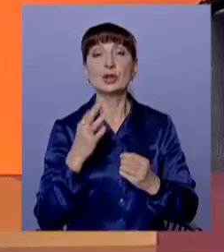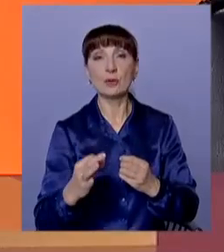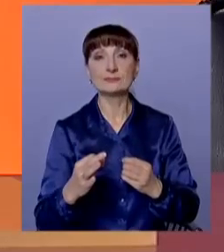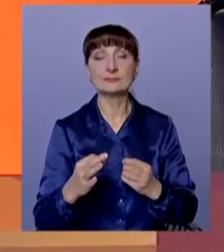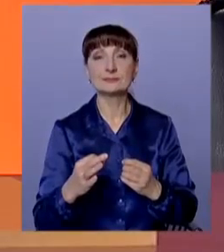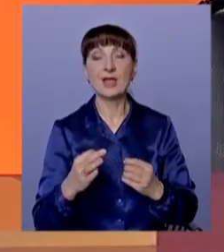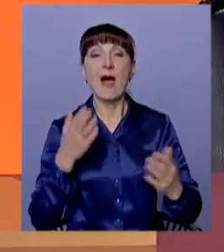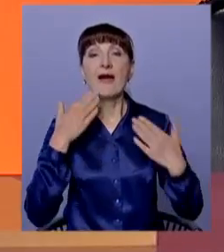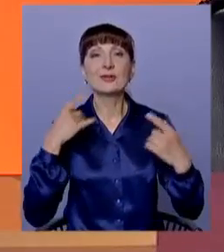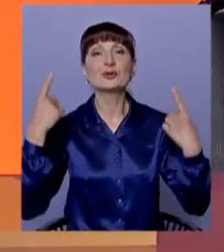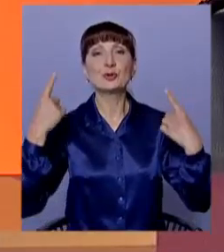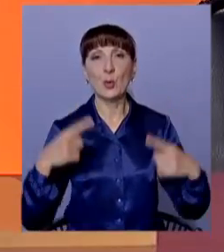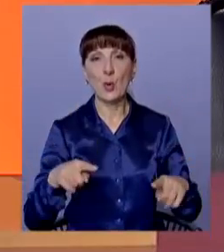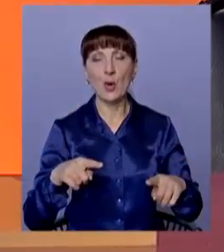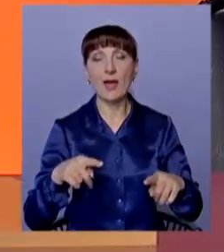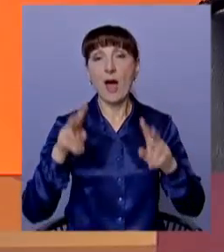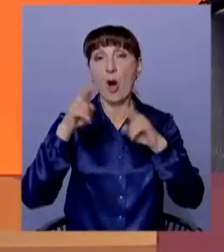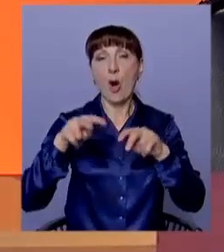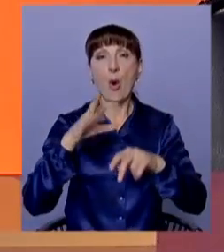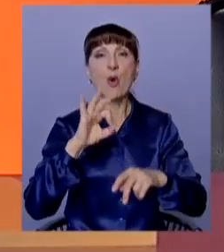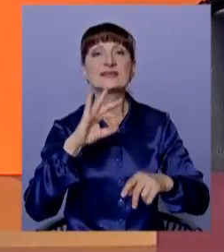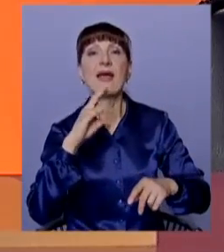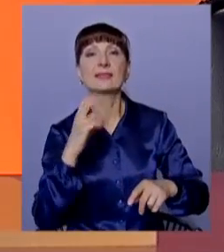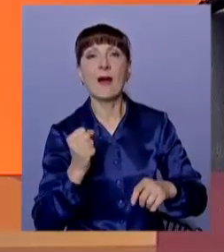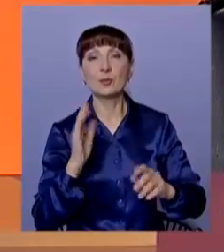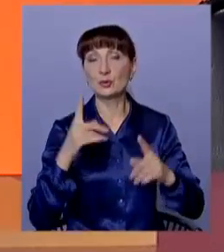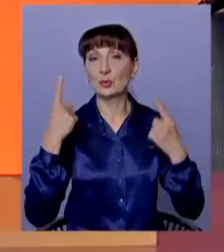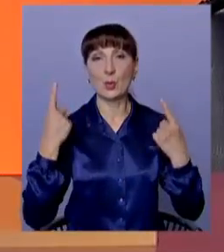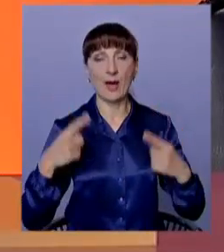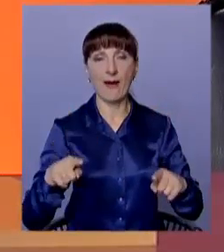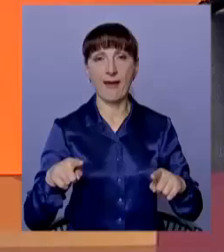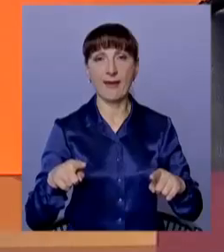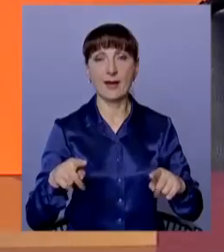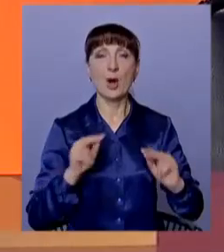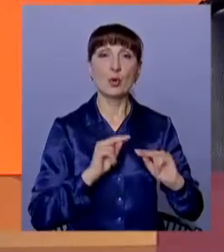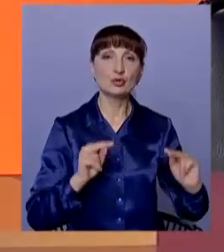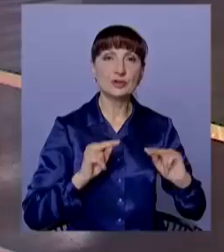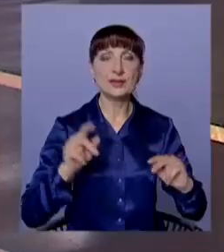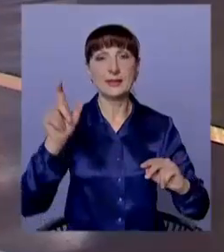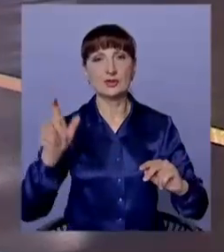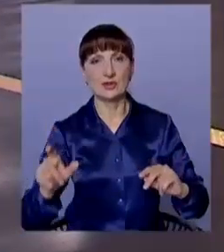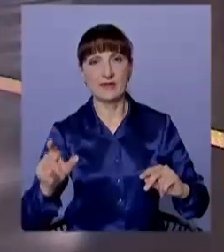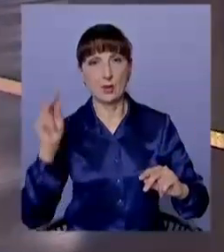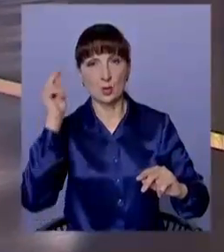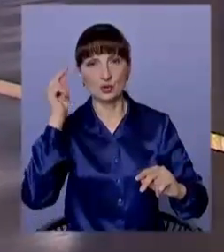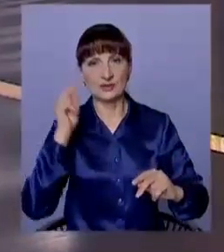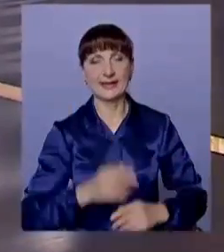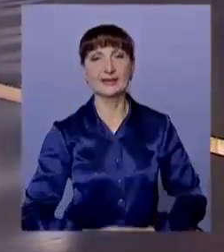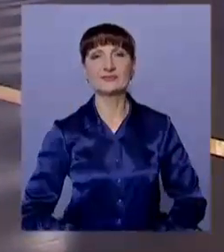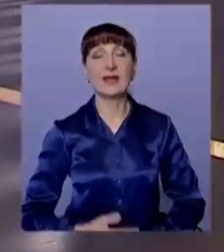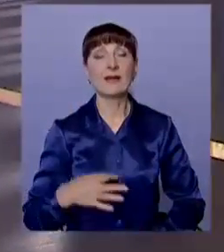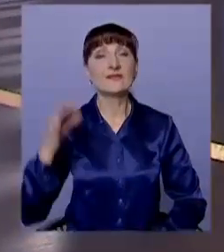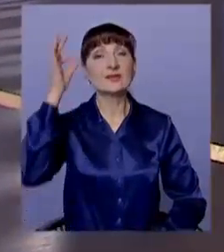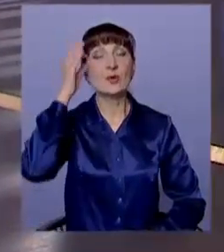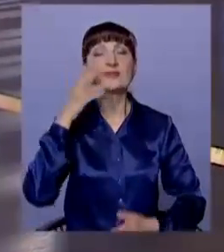именно оценивание, подход к ученику меняется, и учителя, и ученик, критическое мышление. Вспомнил свои студенческие